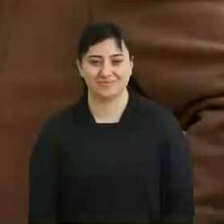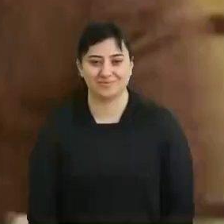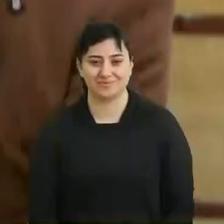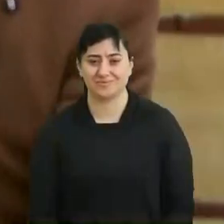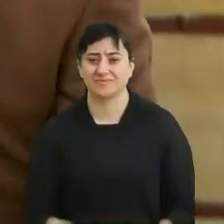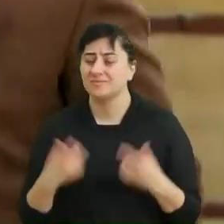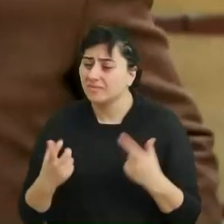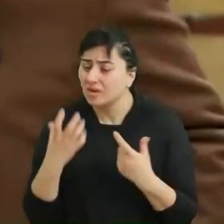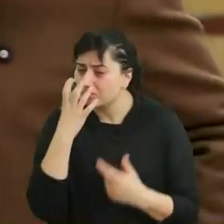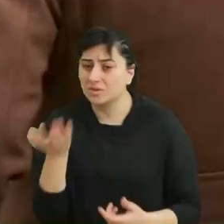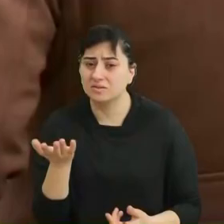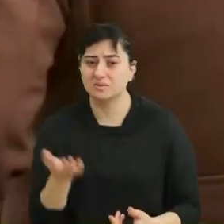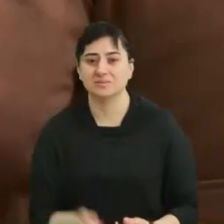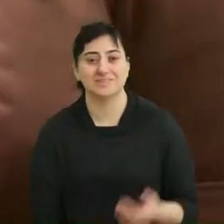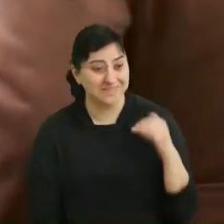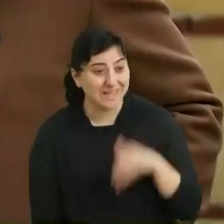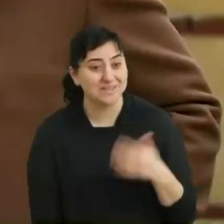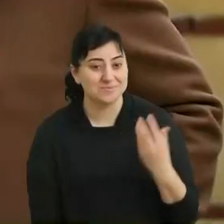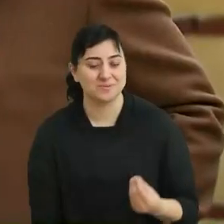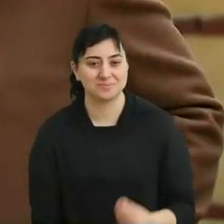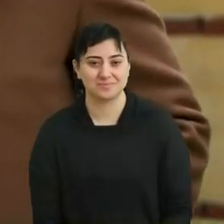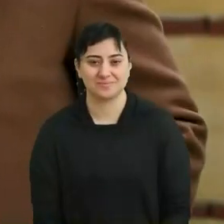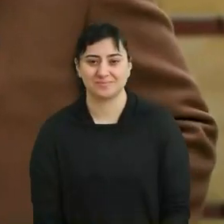valla. Nerede kaldı Şükrü ya? Geldim işte.